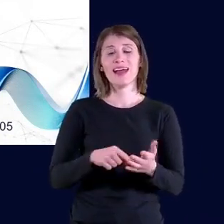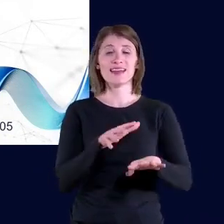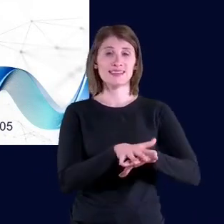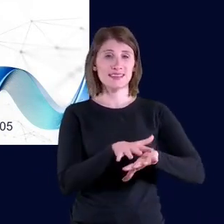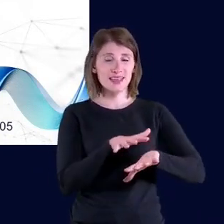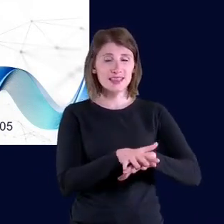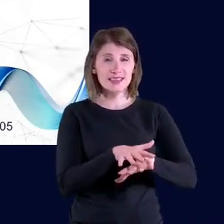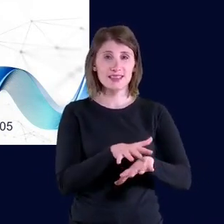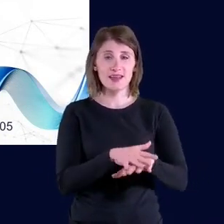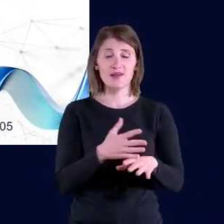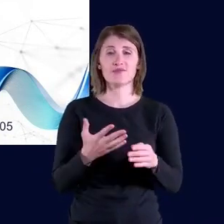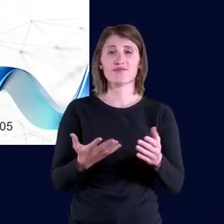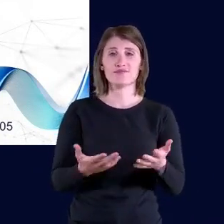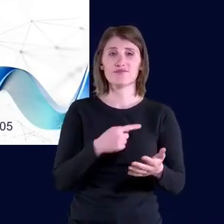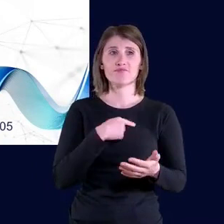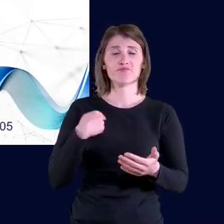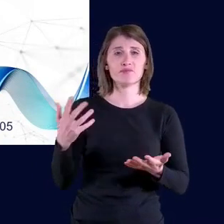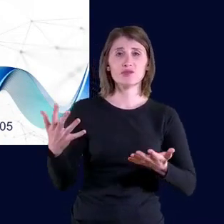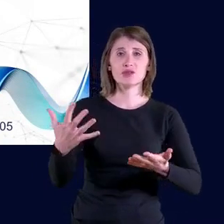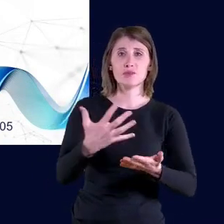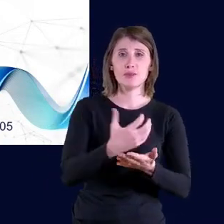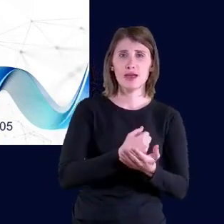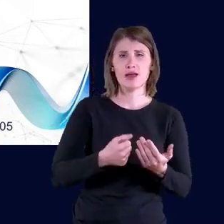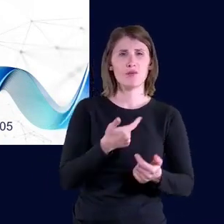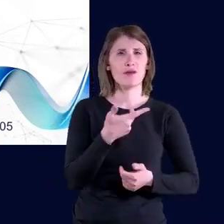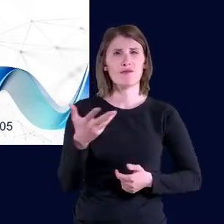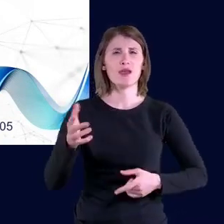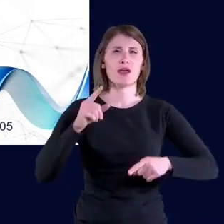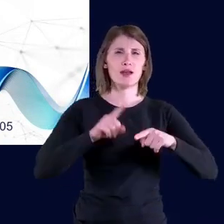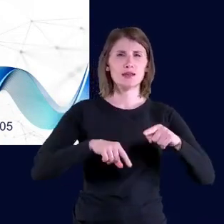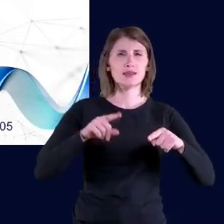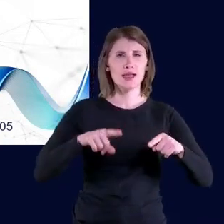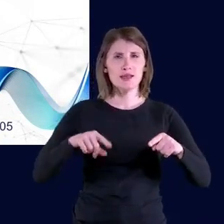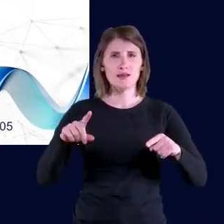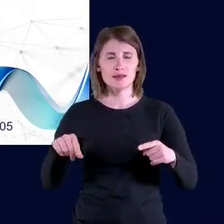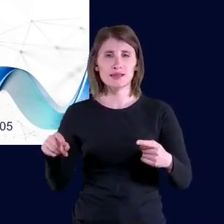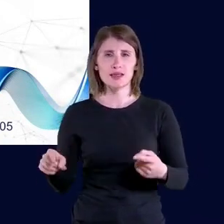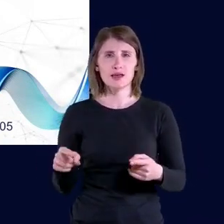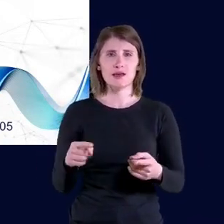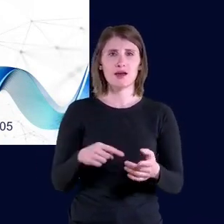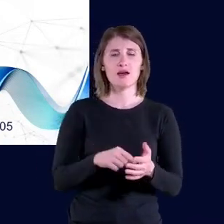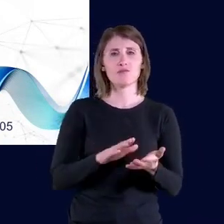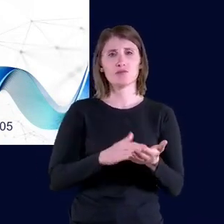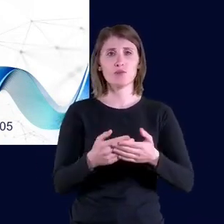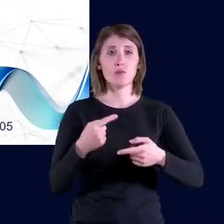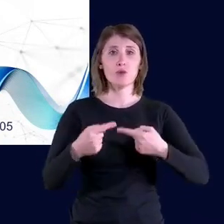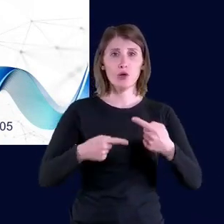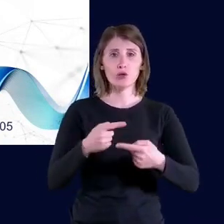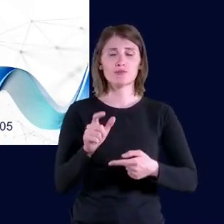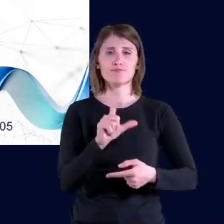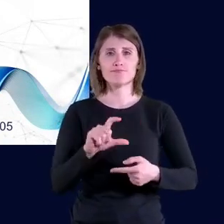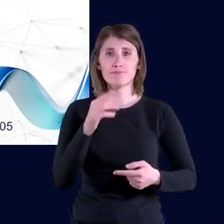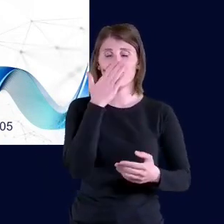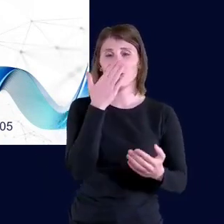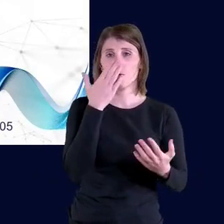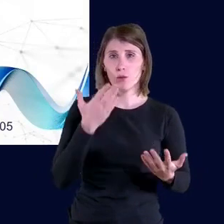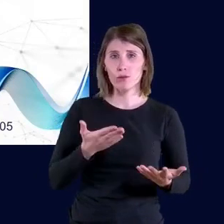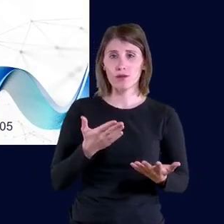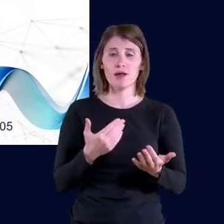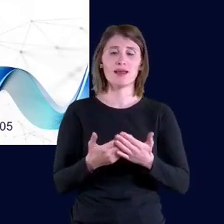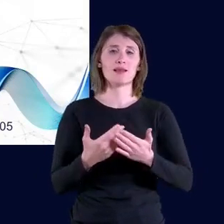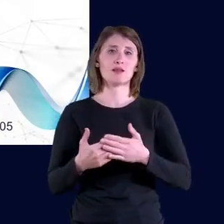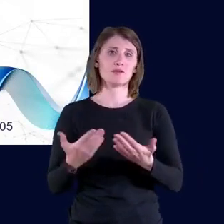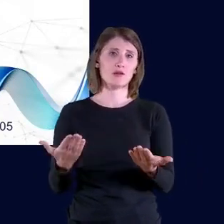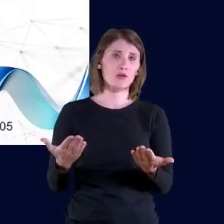systemie zbierane jest Jest wiele statystyk odnośnie procesu digitalizacji możliwe